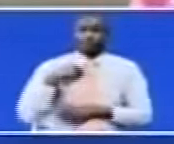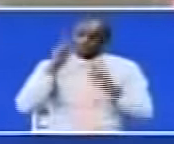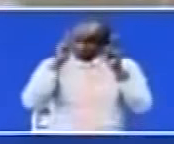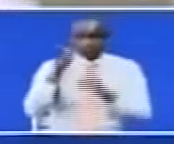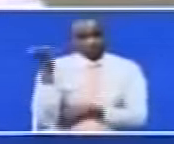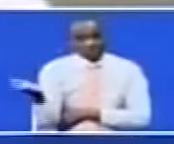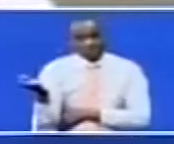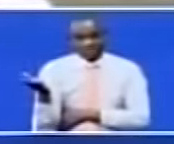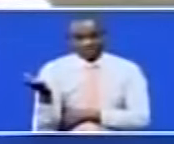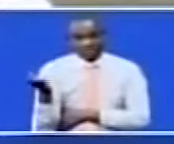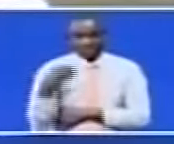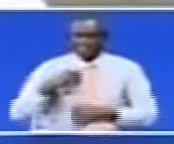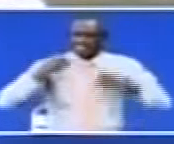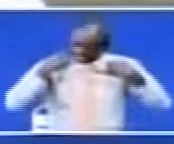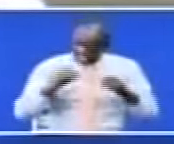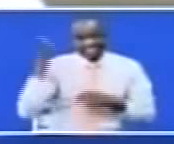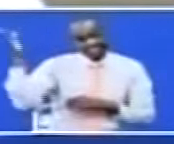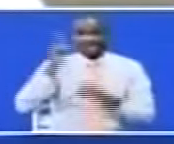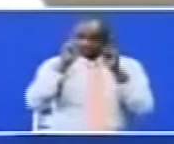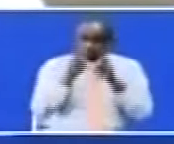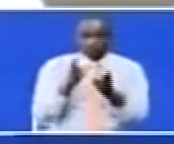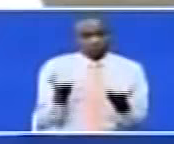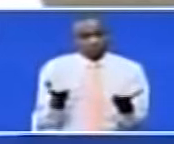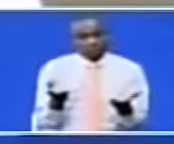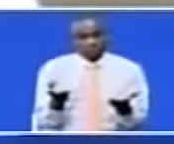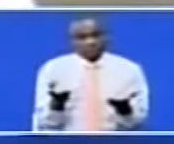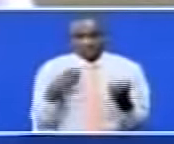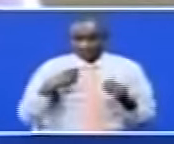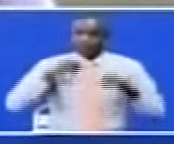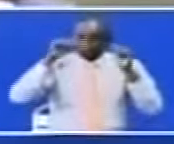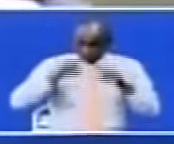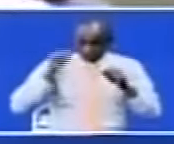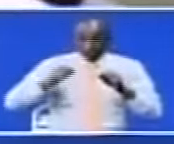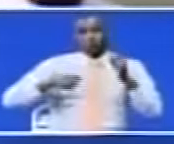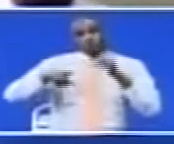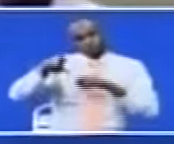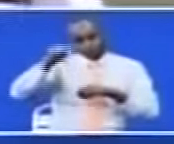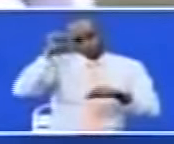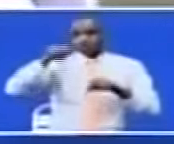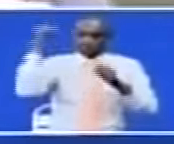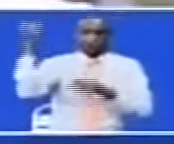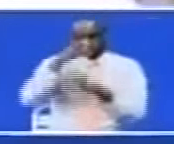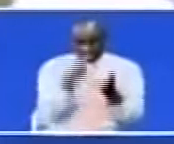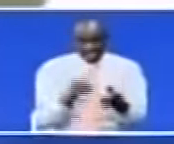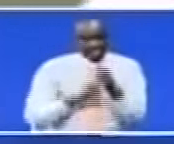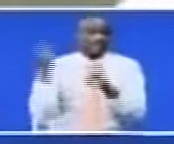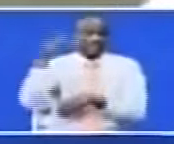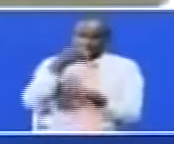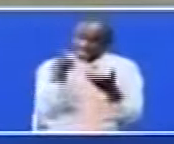Kisumu. Nilijaribu huko Kisumu, then niliweza kuchaguliwa kuja hapa. Ndio tulikuja